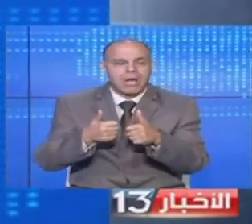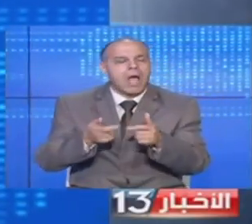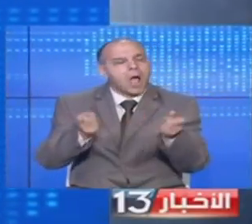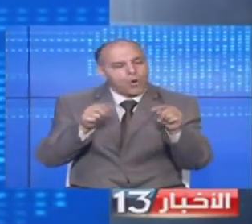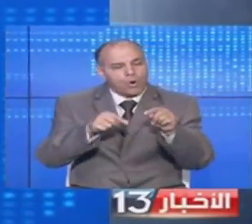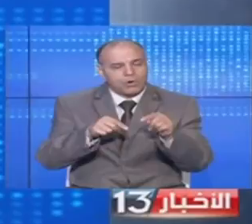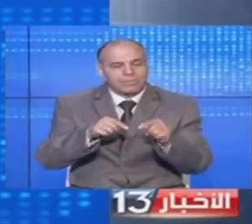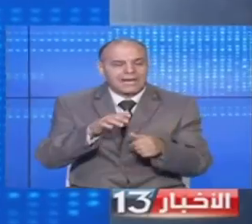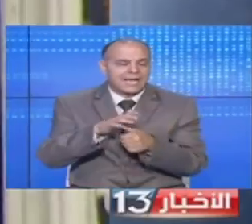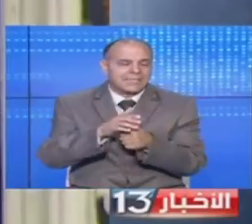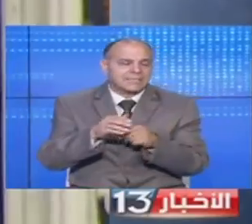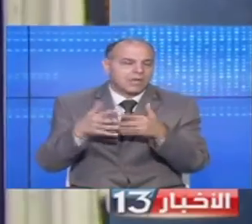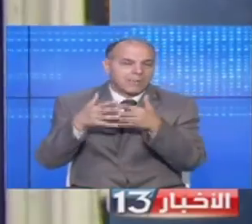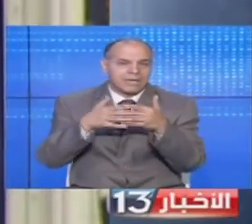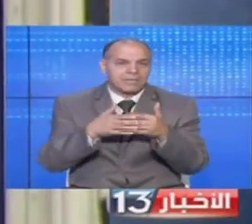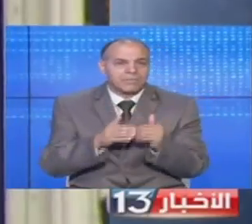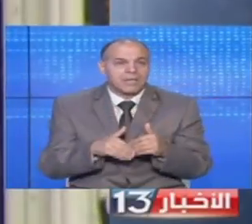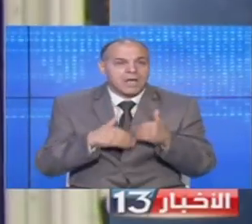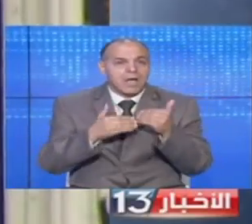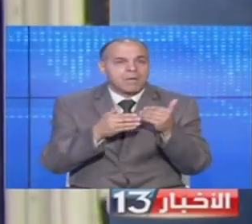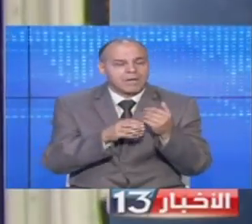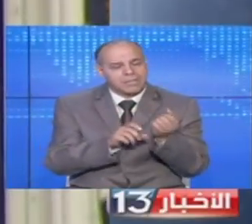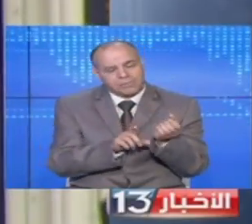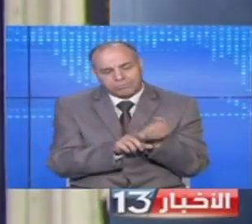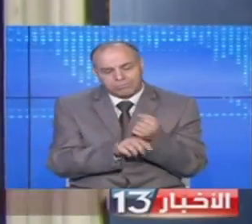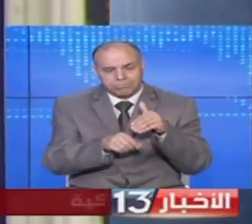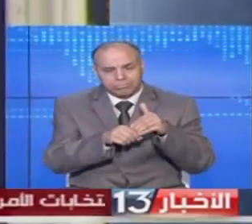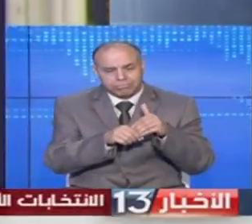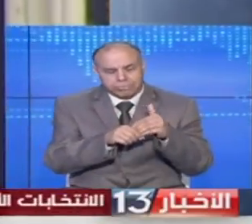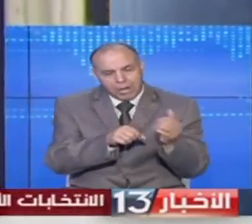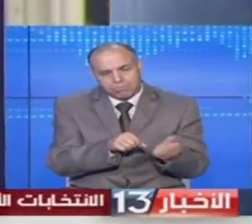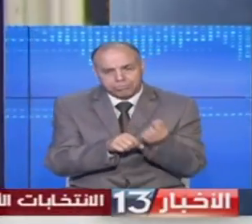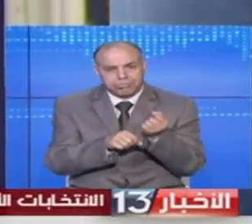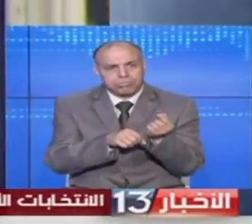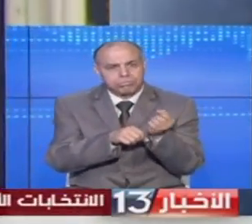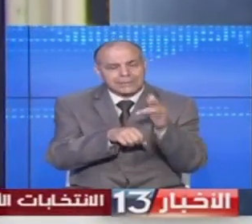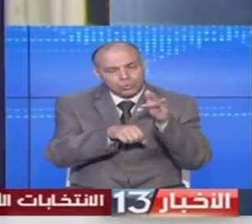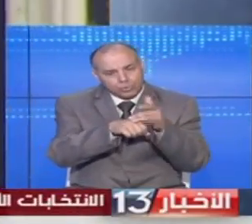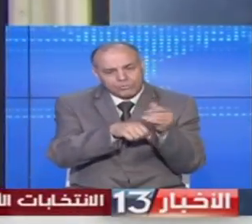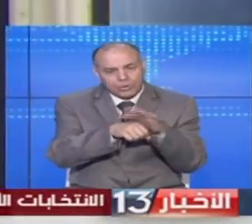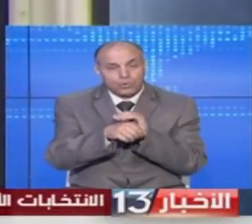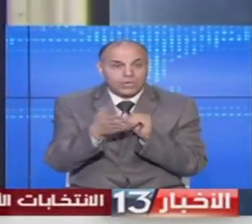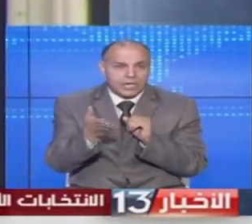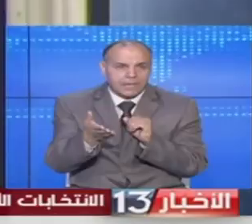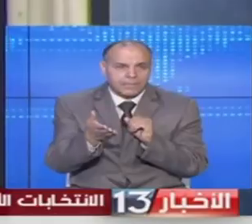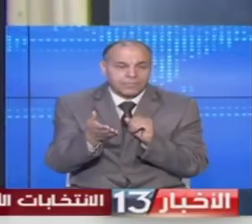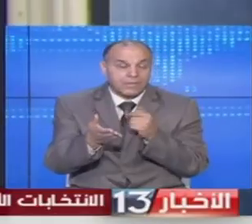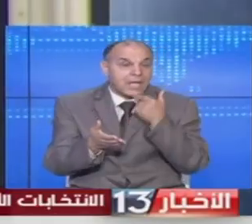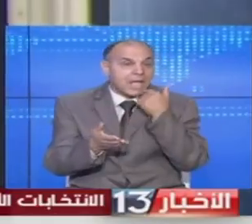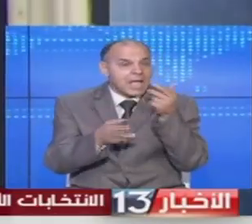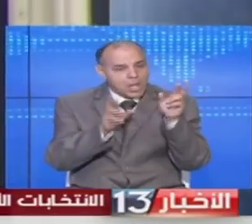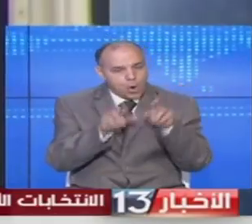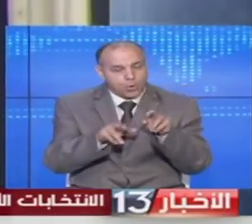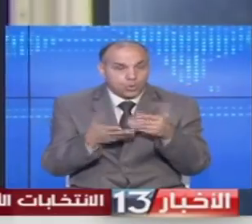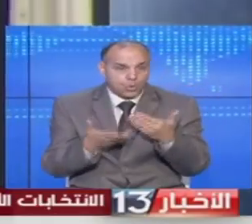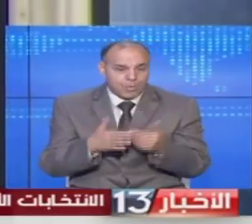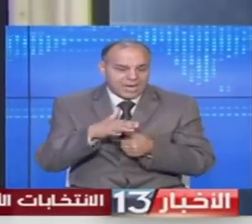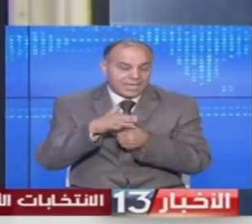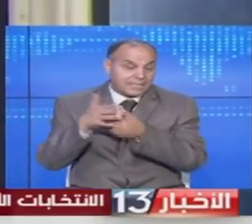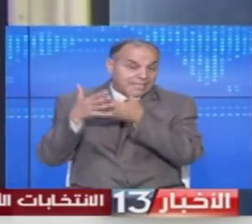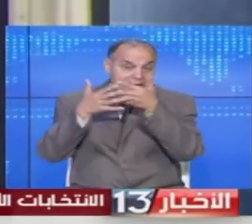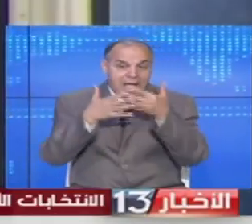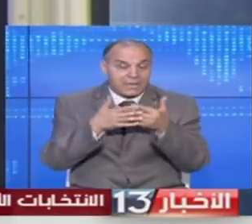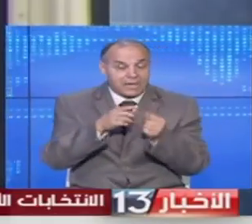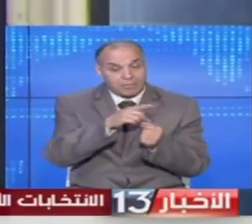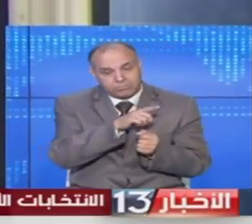الابيض بعد تغيبه عن حملته الانتخابيه بسبب اصابته بفيروس كورونا يعود اليوم الرئيس الامريكي